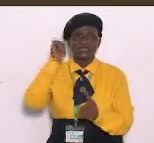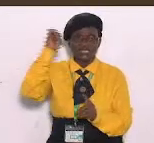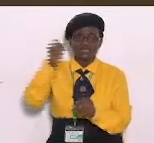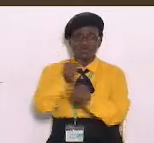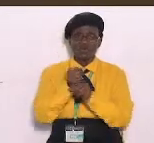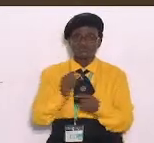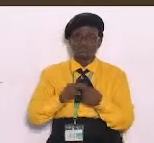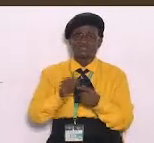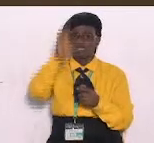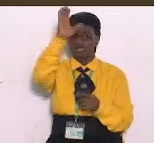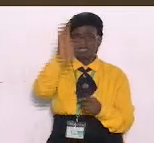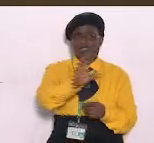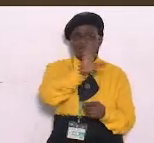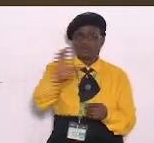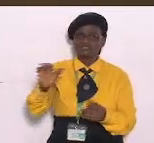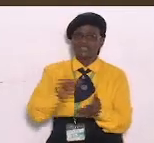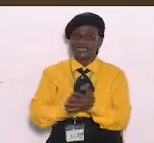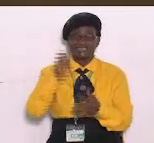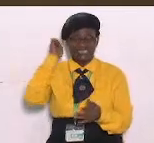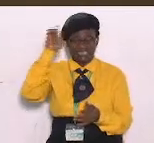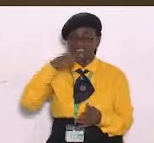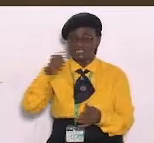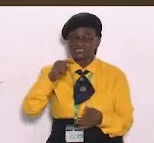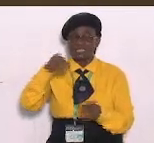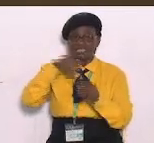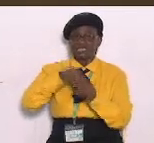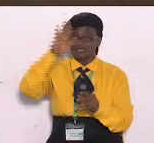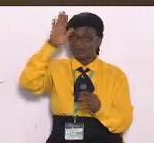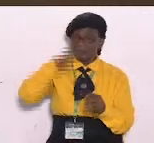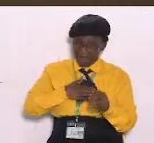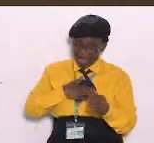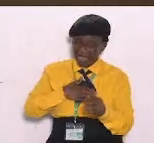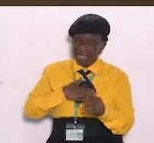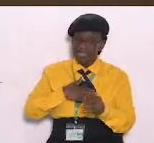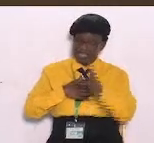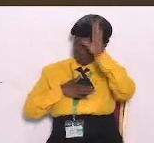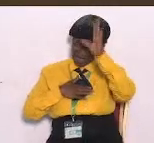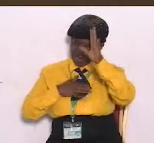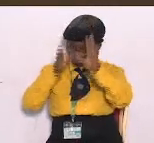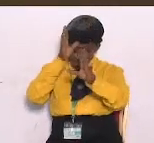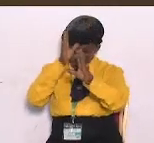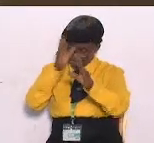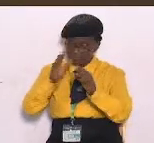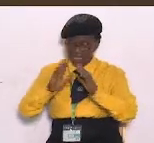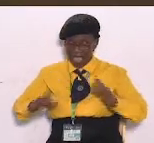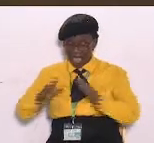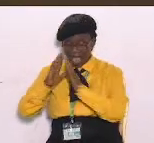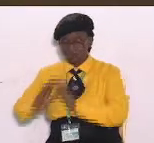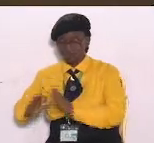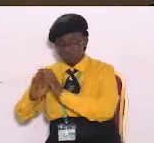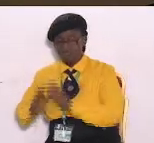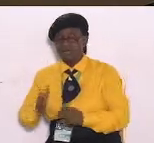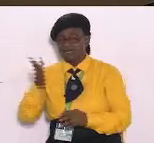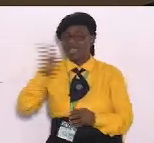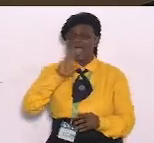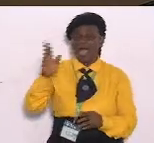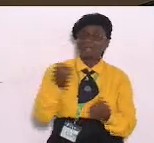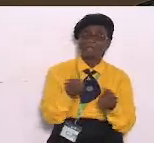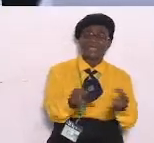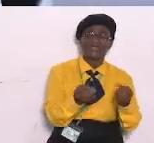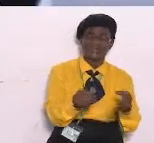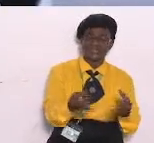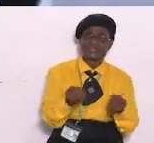ok mais lorsqu'il est parti sur la dans la maison de mon père il y a beaucoup de